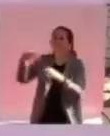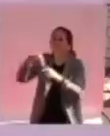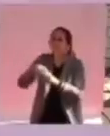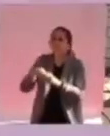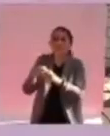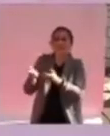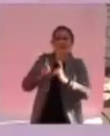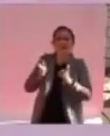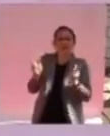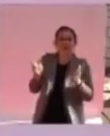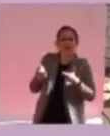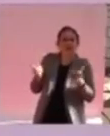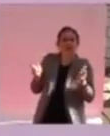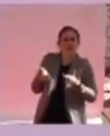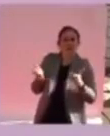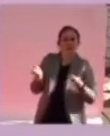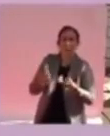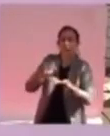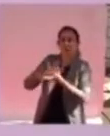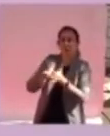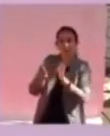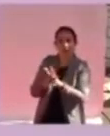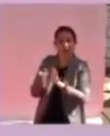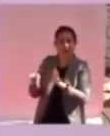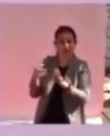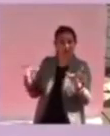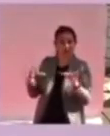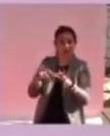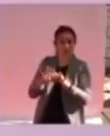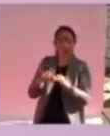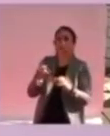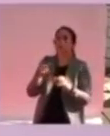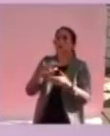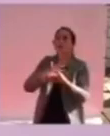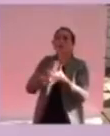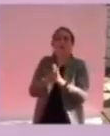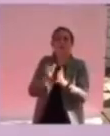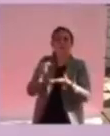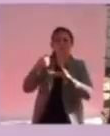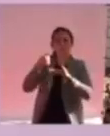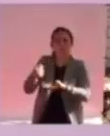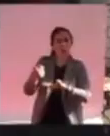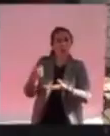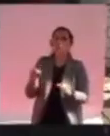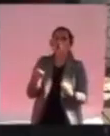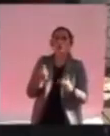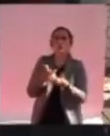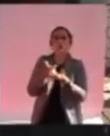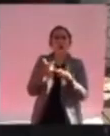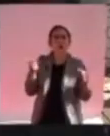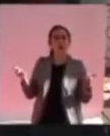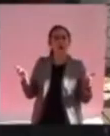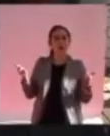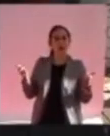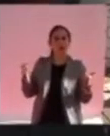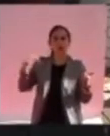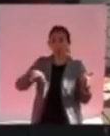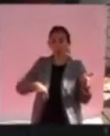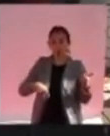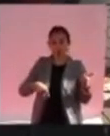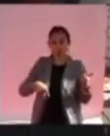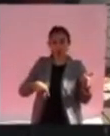i fondi della contrattazione integrativa infatti non possono essere aumentati e oggi paradossalmente